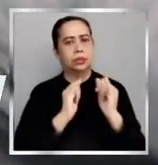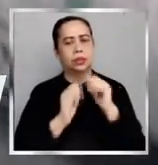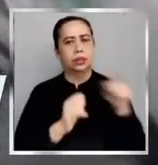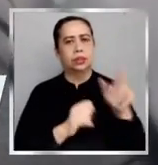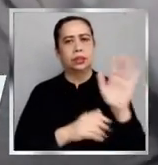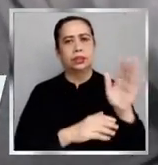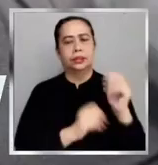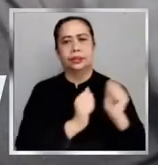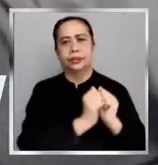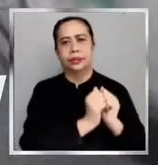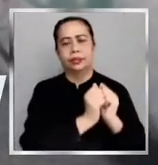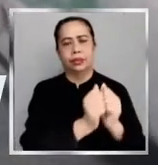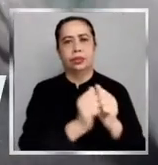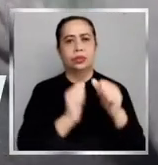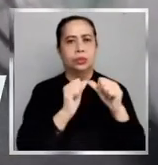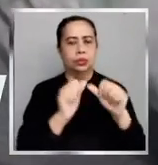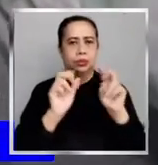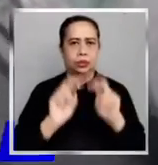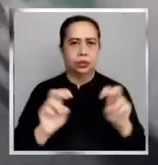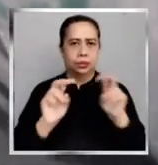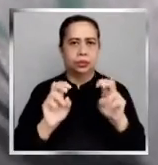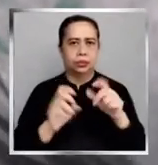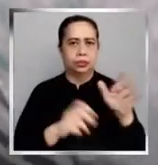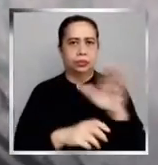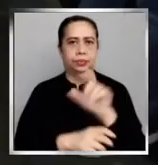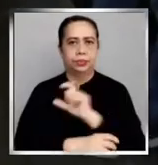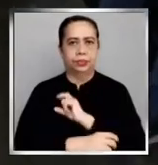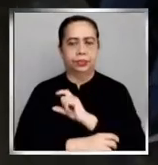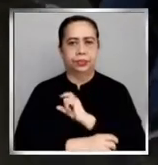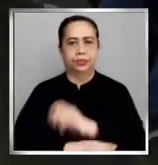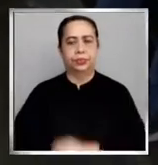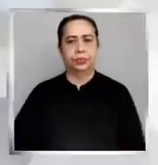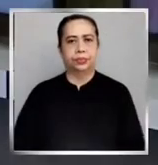kasama. Patuloy ang investigasyon ng mga otoridad.